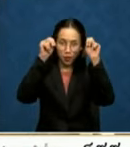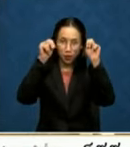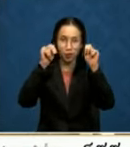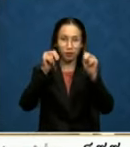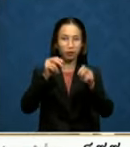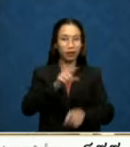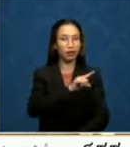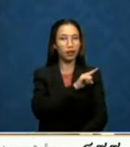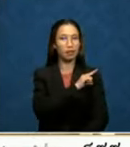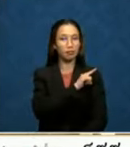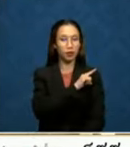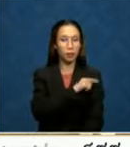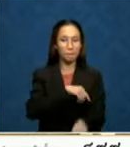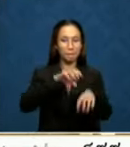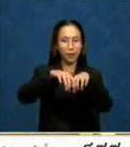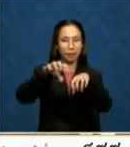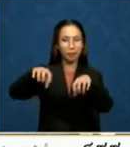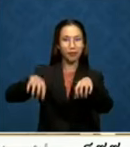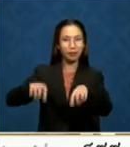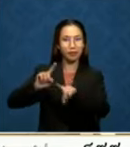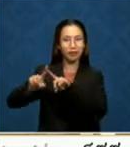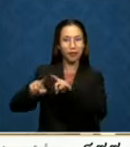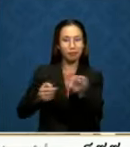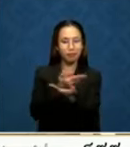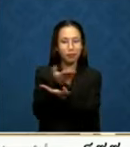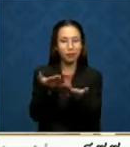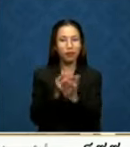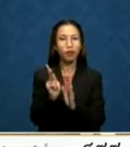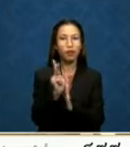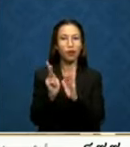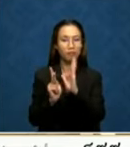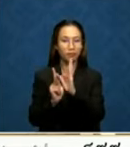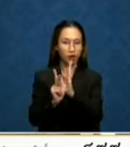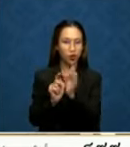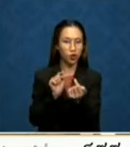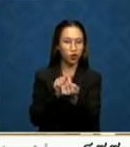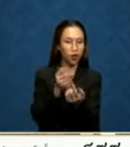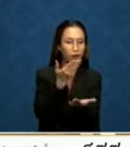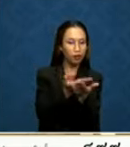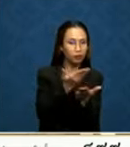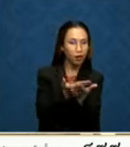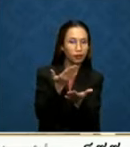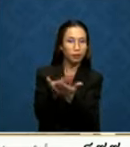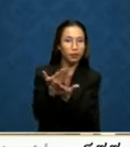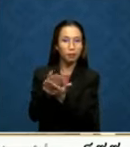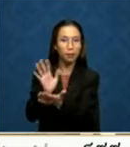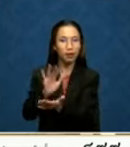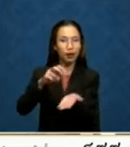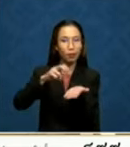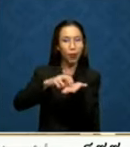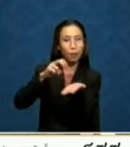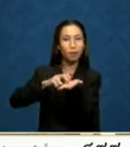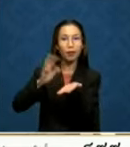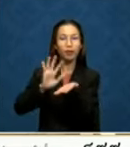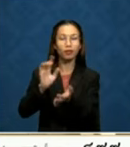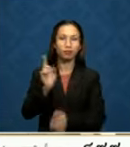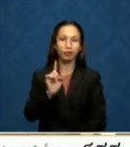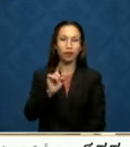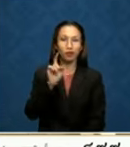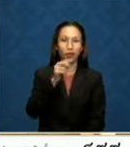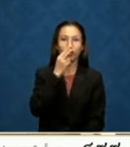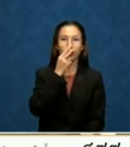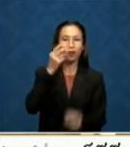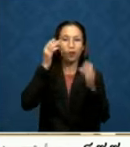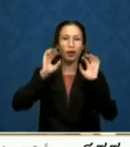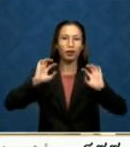หน้าที่มีองค์กรต่างๆในการพิจารณากฎหมายอันไหนเป็นการเงินไม่การเงินรับรองไม่รับรองถ้าเป็นรัฐบ